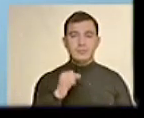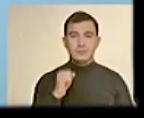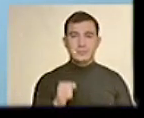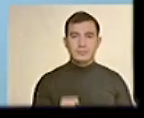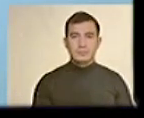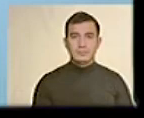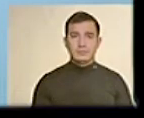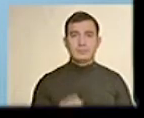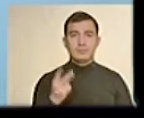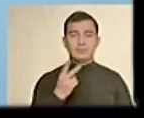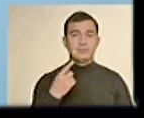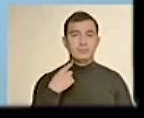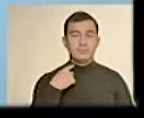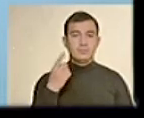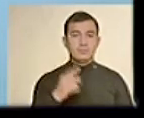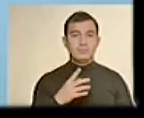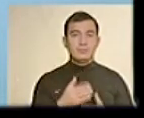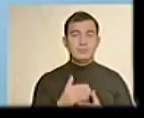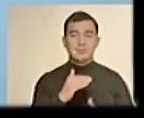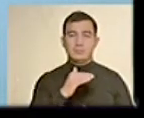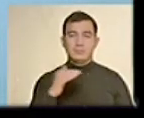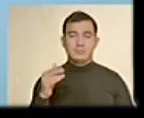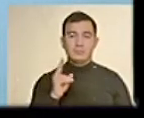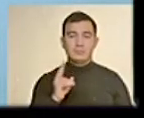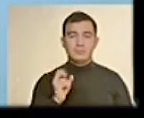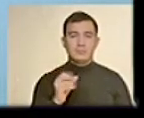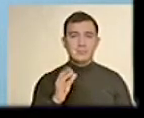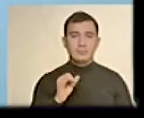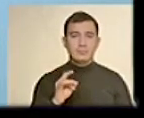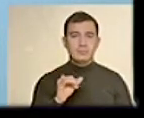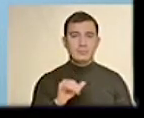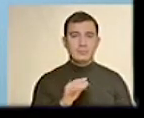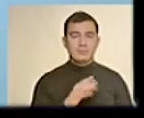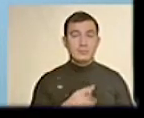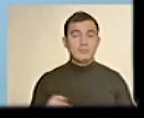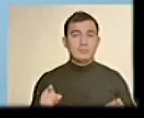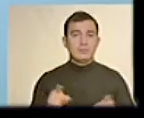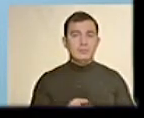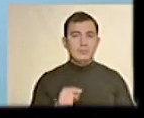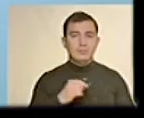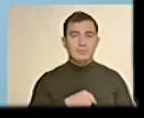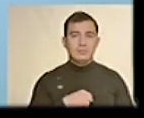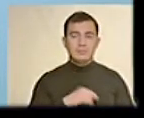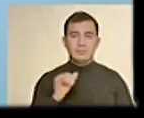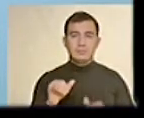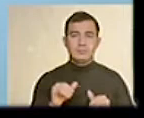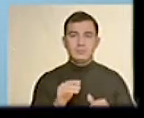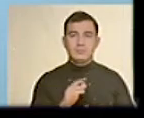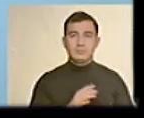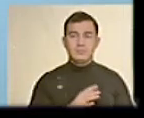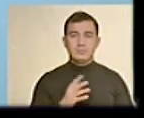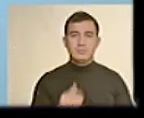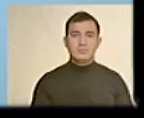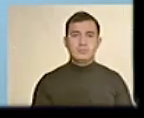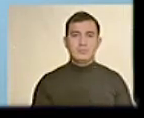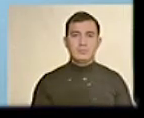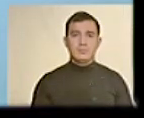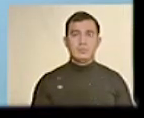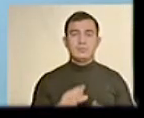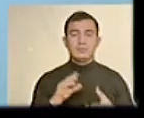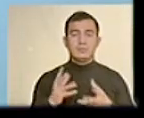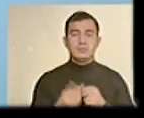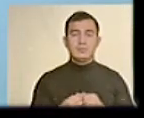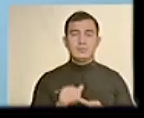ikinci sonumuz etibor bering, kasr ko'rinishidagi son ekan. Demek bunda ham xuddi shu formulaga asoslanib ishlaymiz. Bu yerda